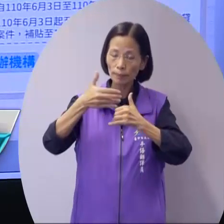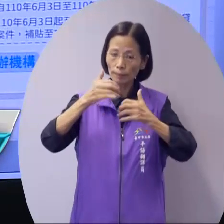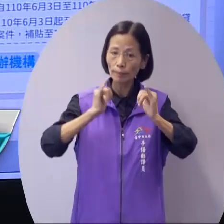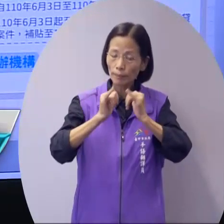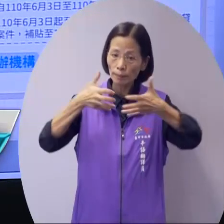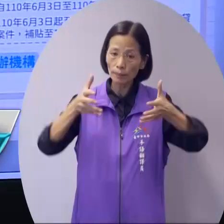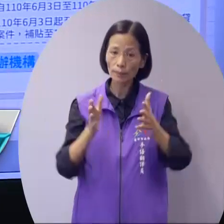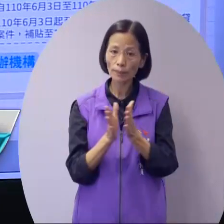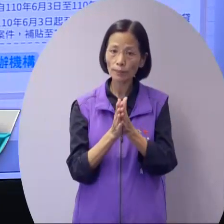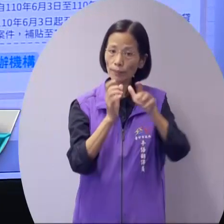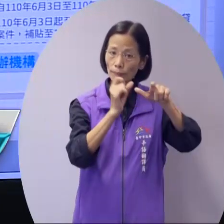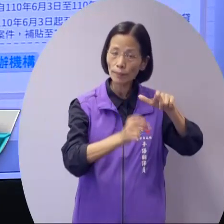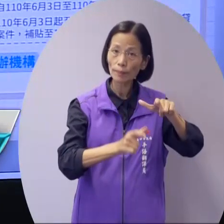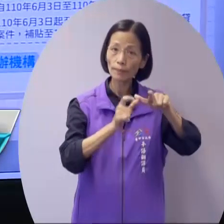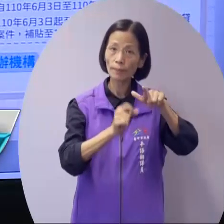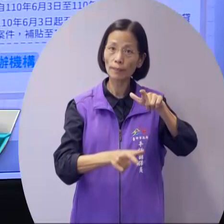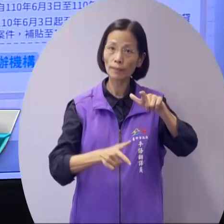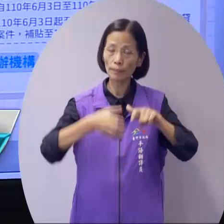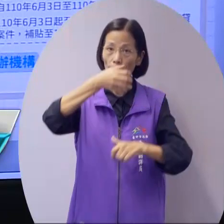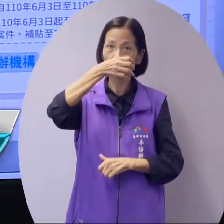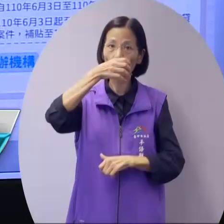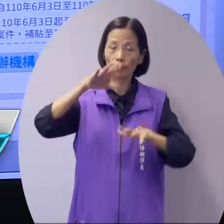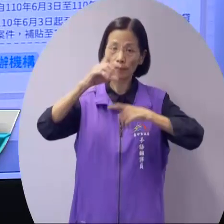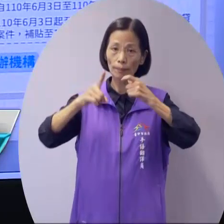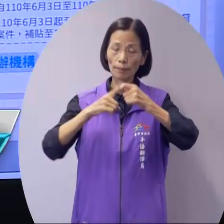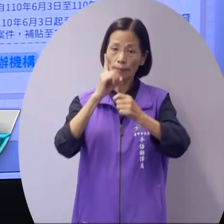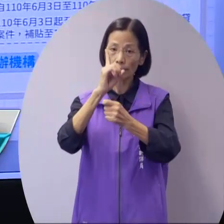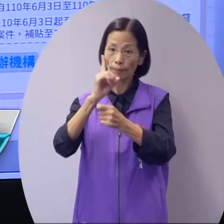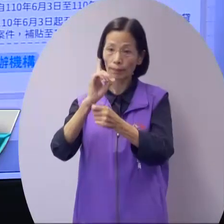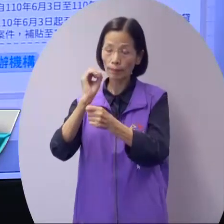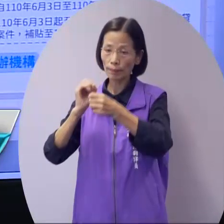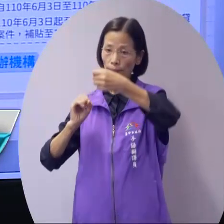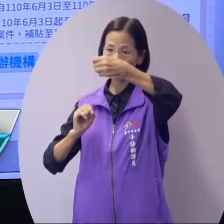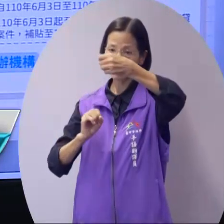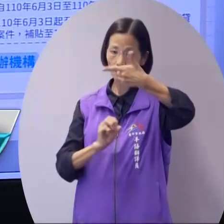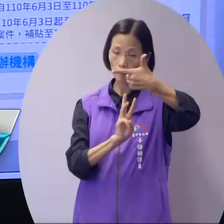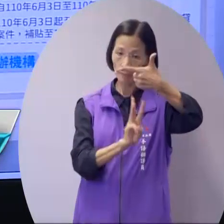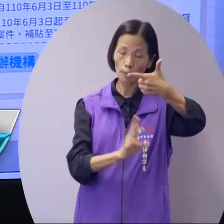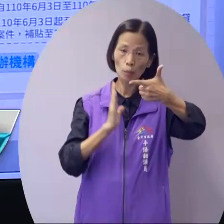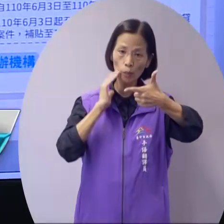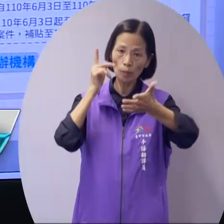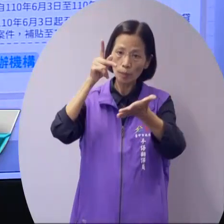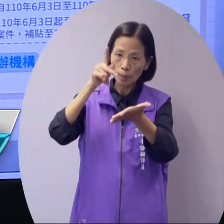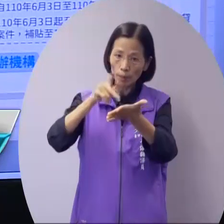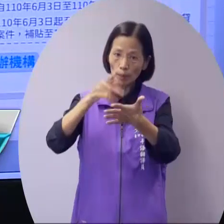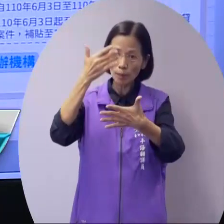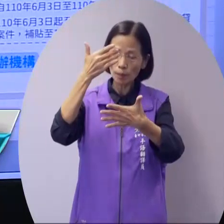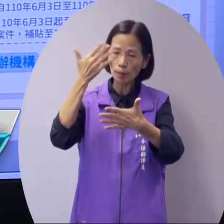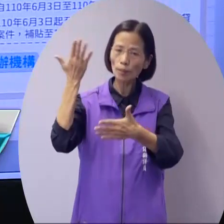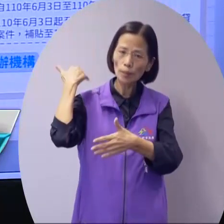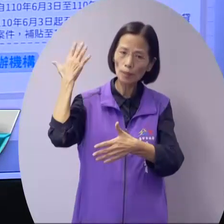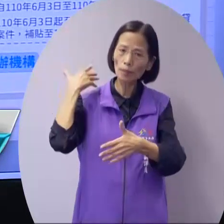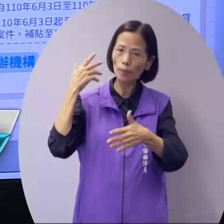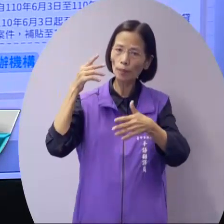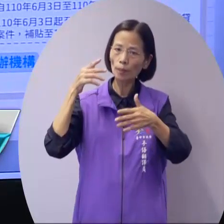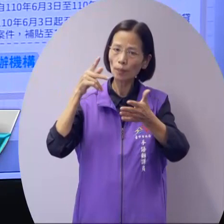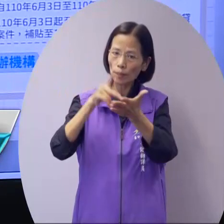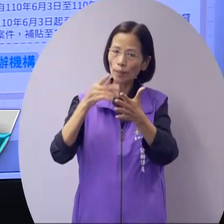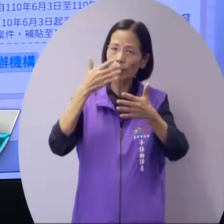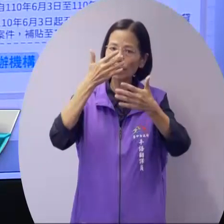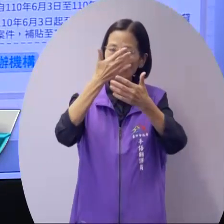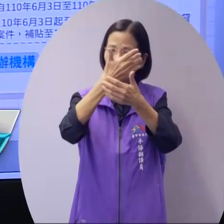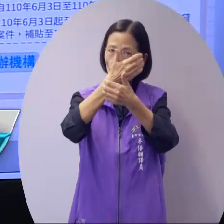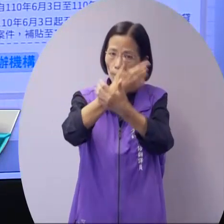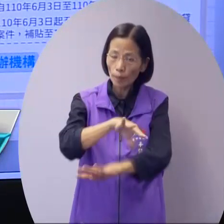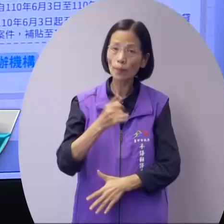农企业，在今年的2014年6月3号，如果有贷款余额之旧案件，